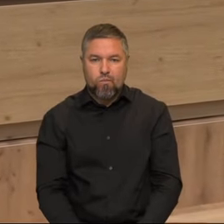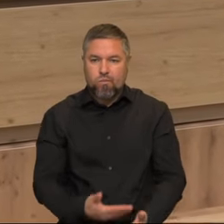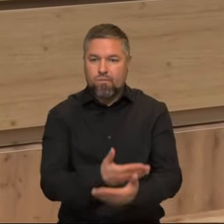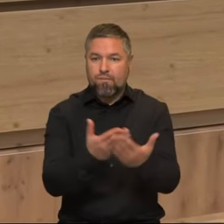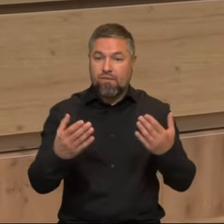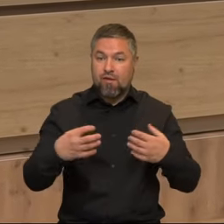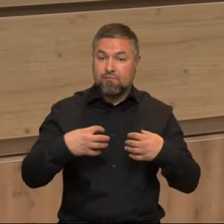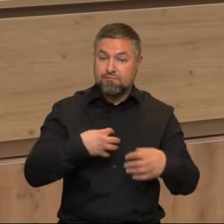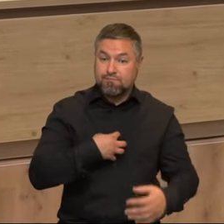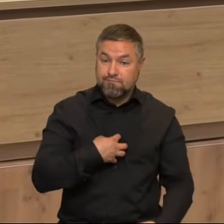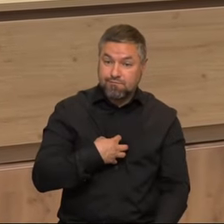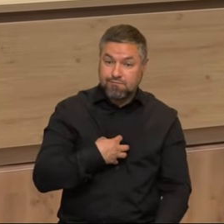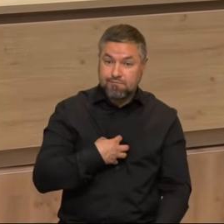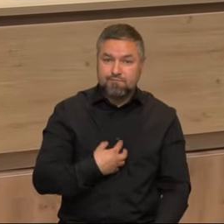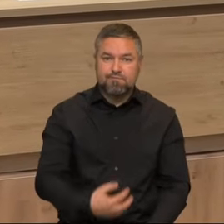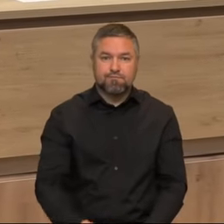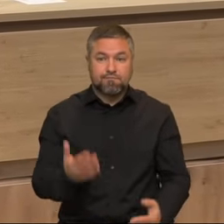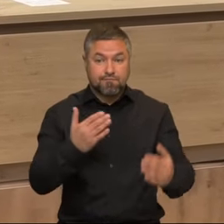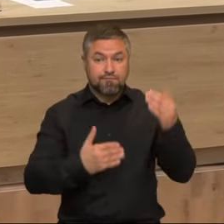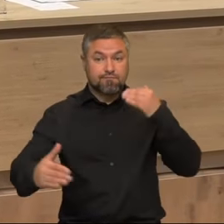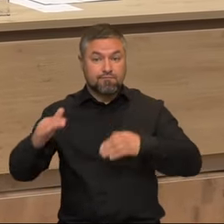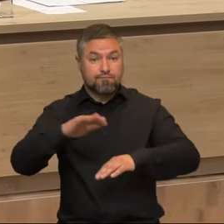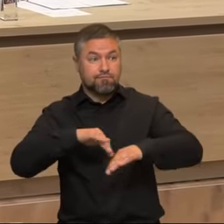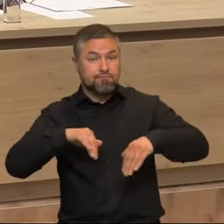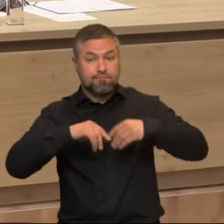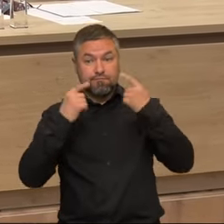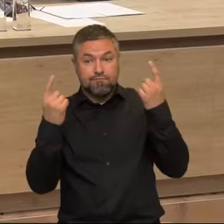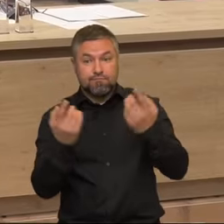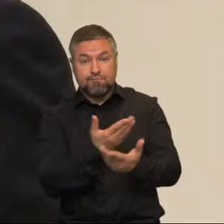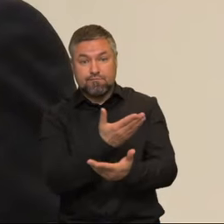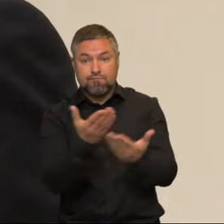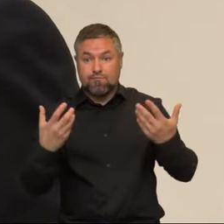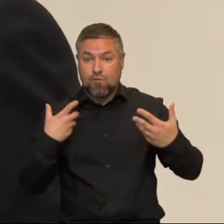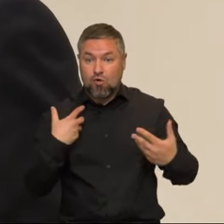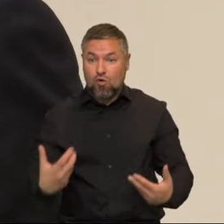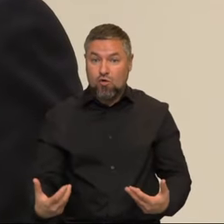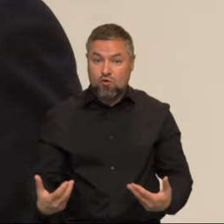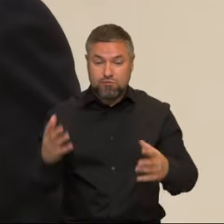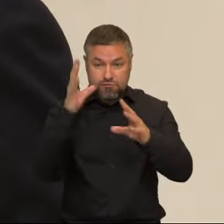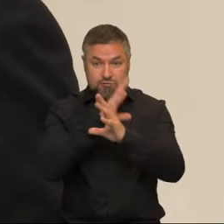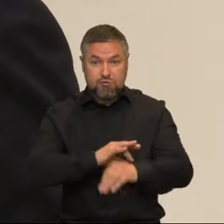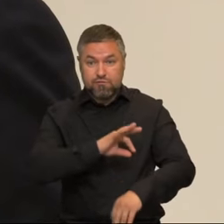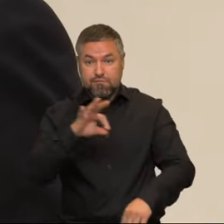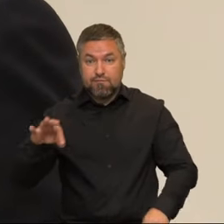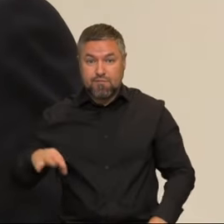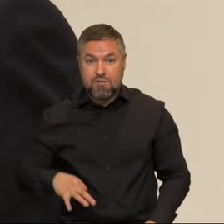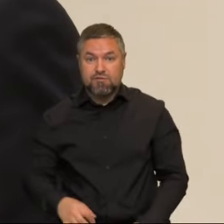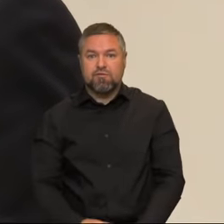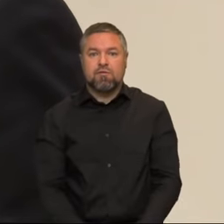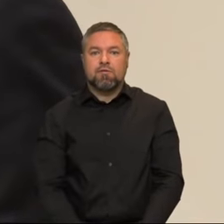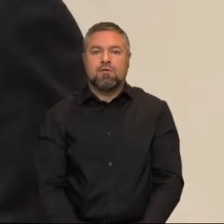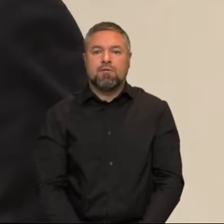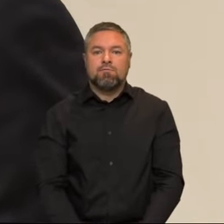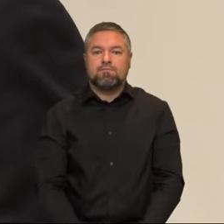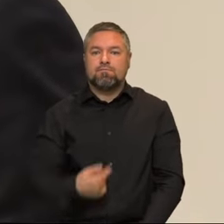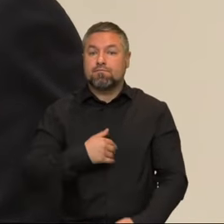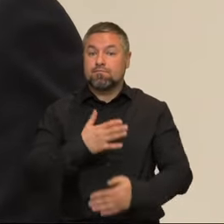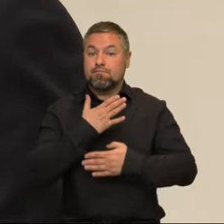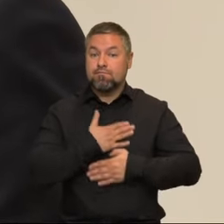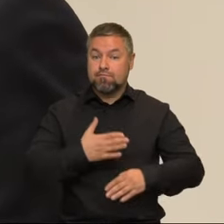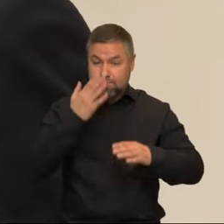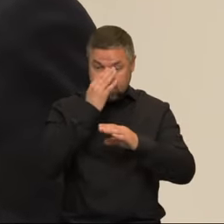Magnificencjo rektorze, Wysoki Senacie, dostojni goście, Szanowni Państwo. Jest mi